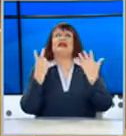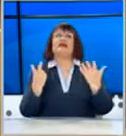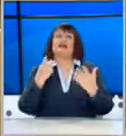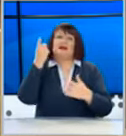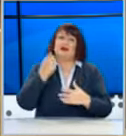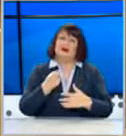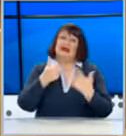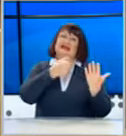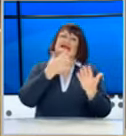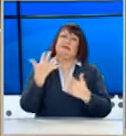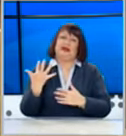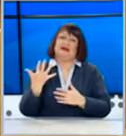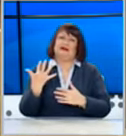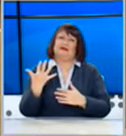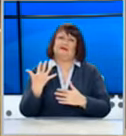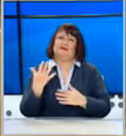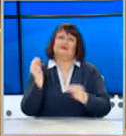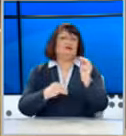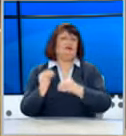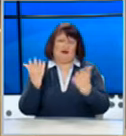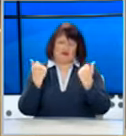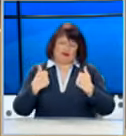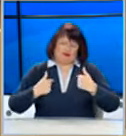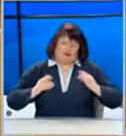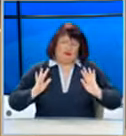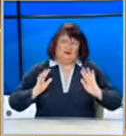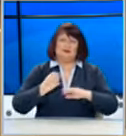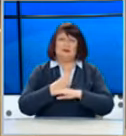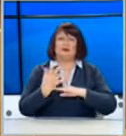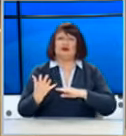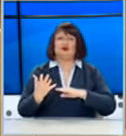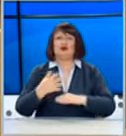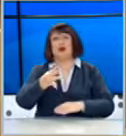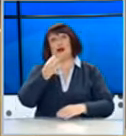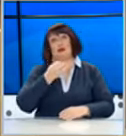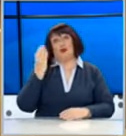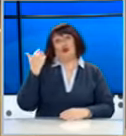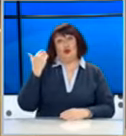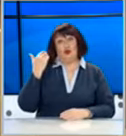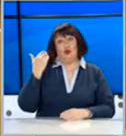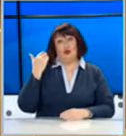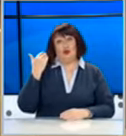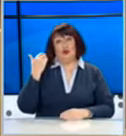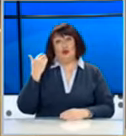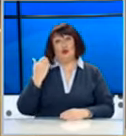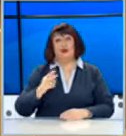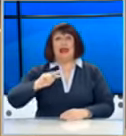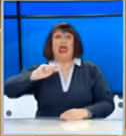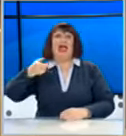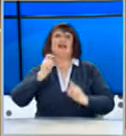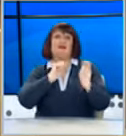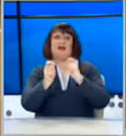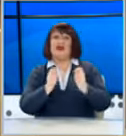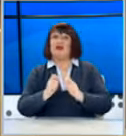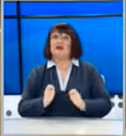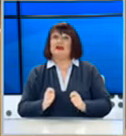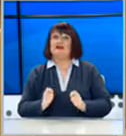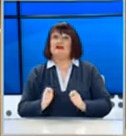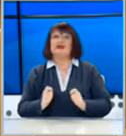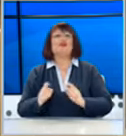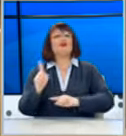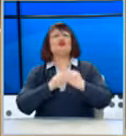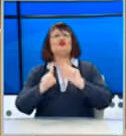47-65 που καταψηφίσαμε. Και τότε πάλι λέγατε ότι είστε αντιμεταρρυθμιστές. Τελικά ποιος είχε